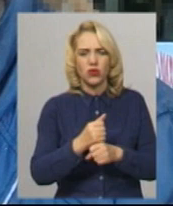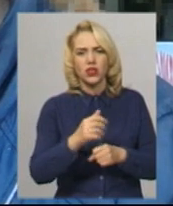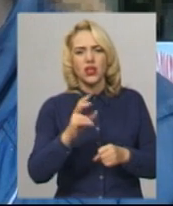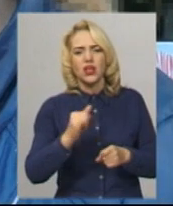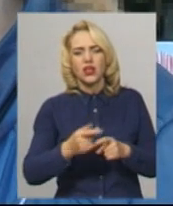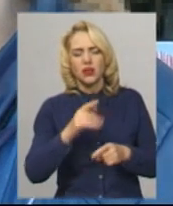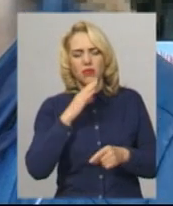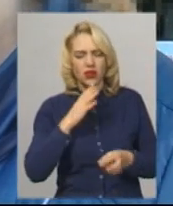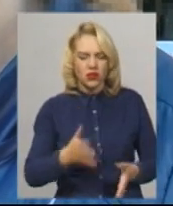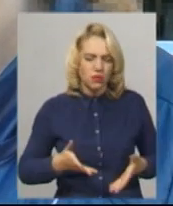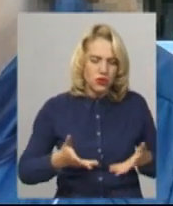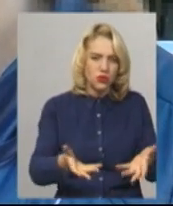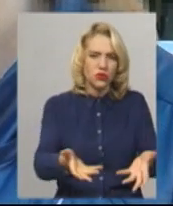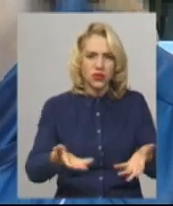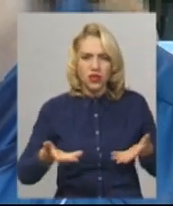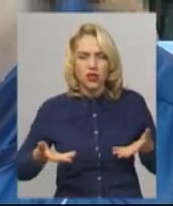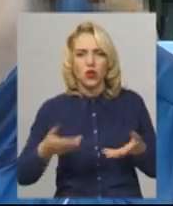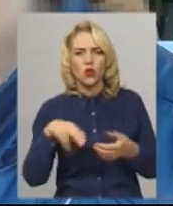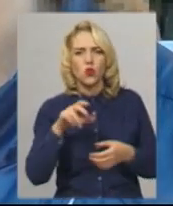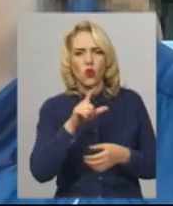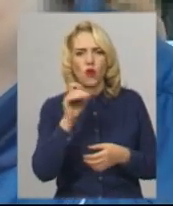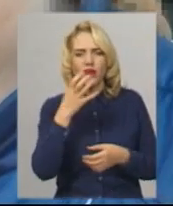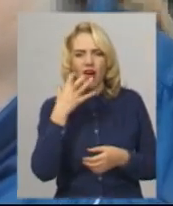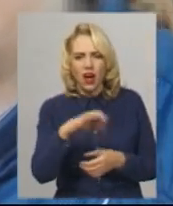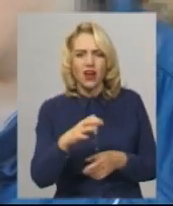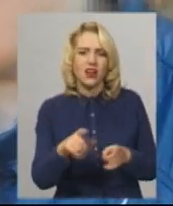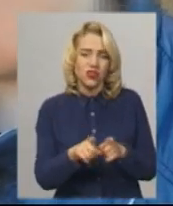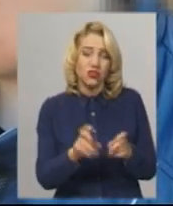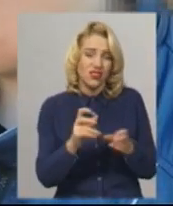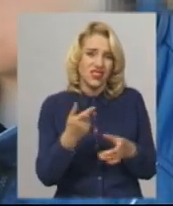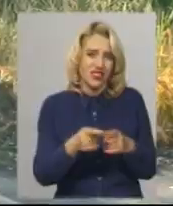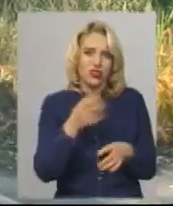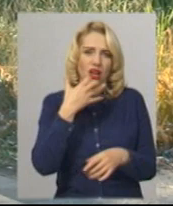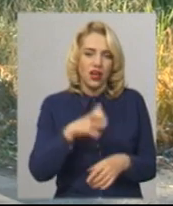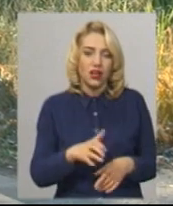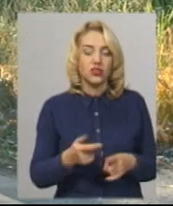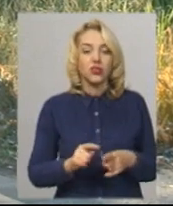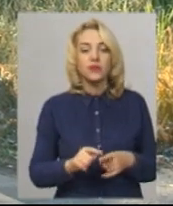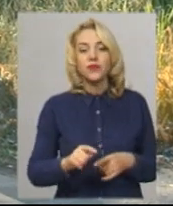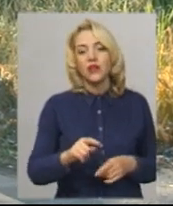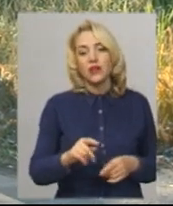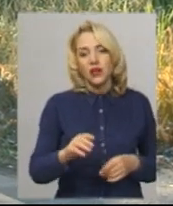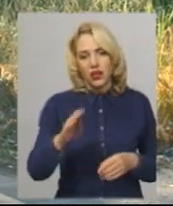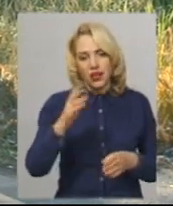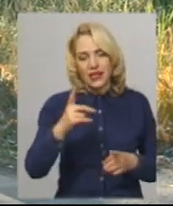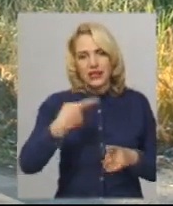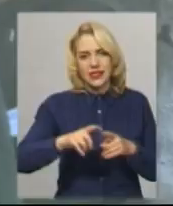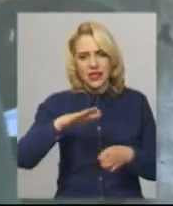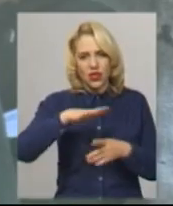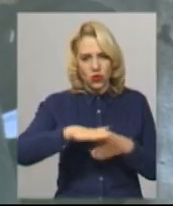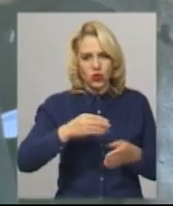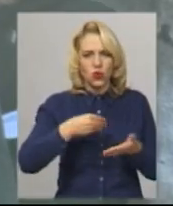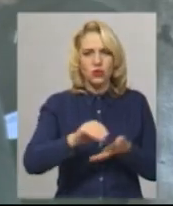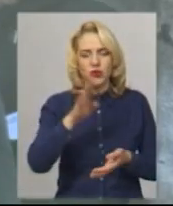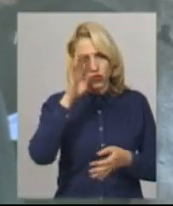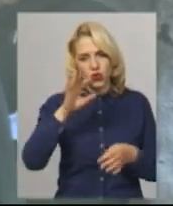руки, коли ті дечки винімаю з духовки, тому що це все, ну як не є, це гаряче. Ядку купив цивільний чоловік Олени Олександр.